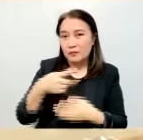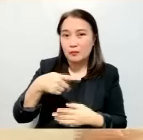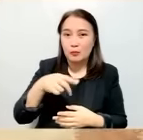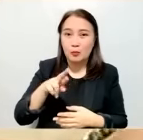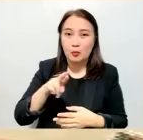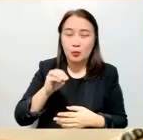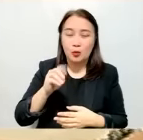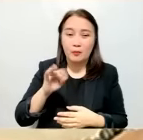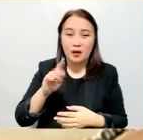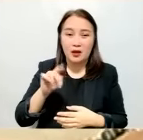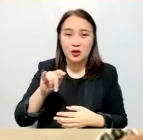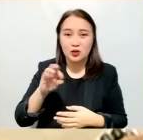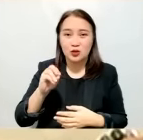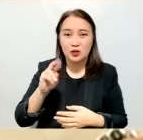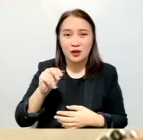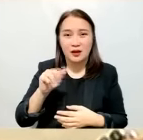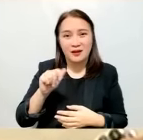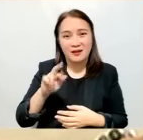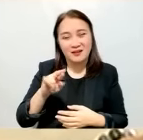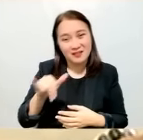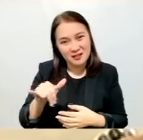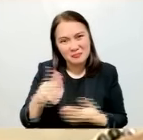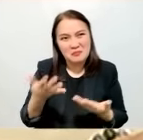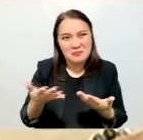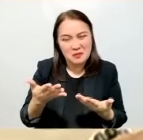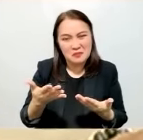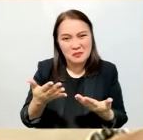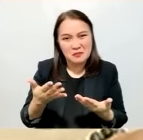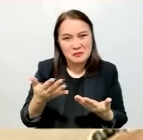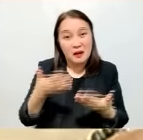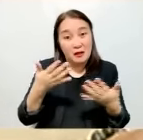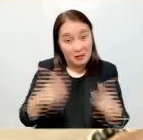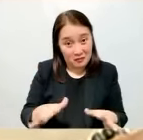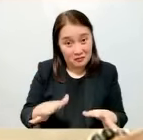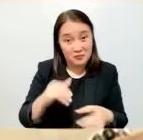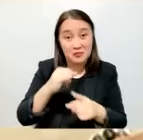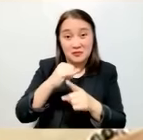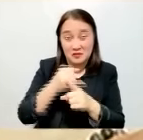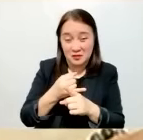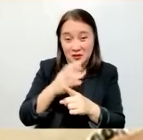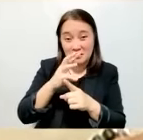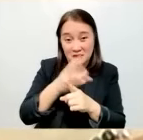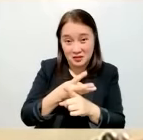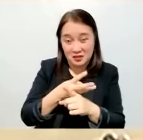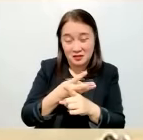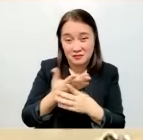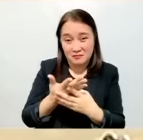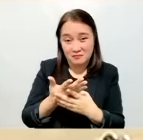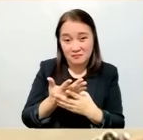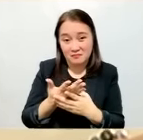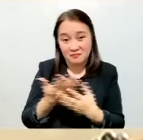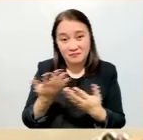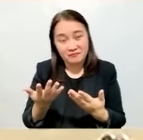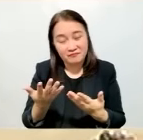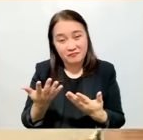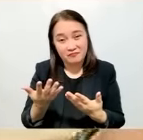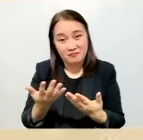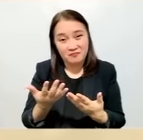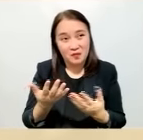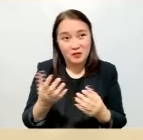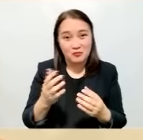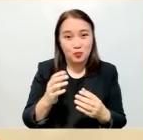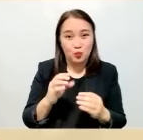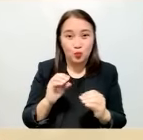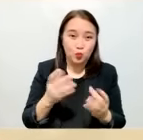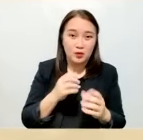Hindi po natin alam kung after 6 months, ano ang mangyayari sa kanila. At hindi po rin kasiguruhan na pag nalipat